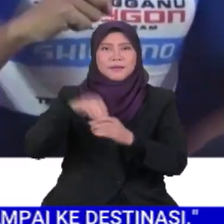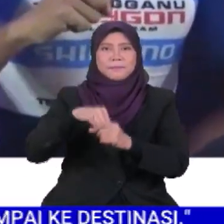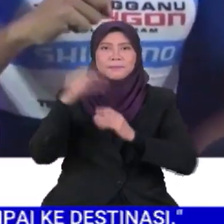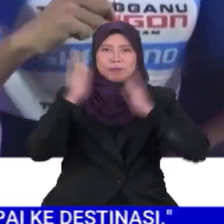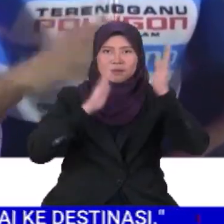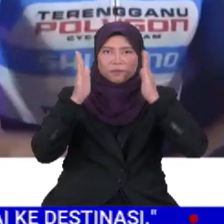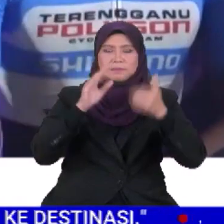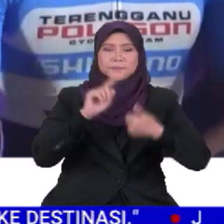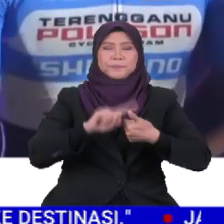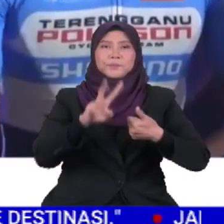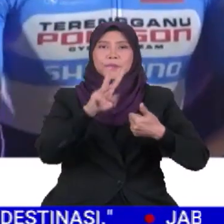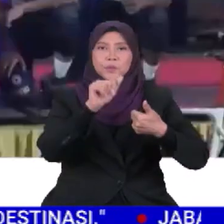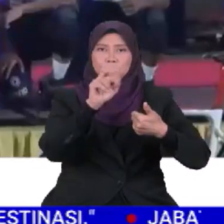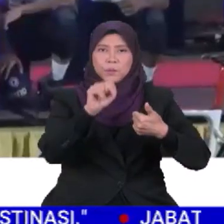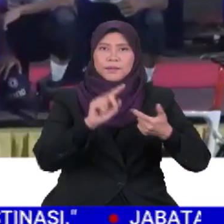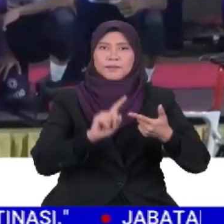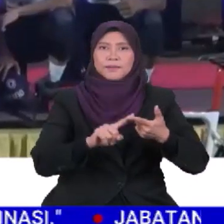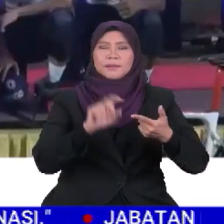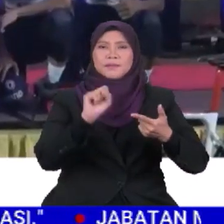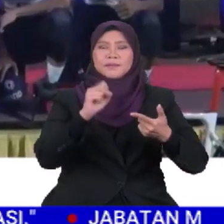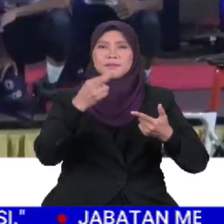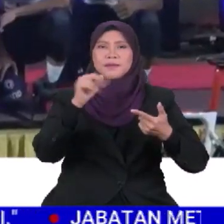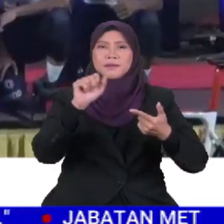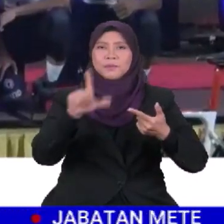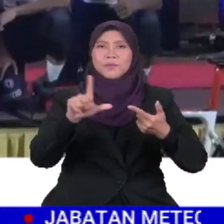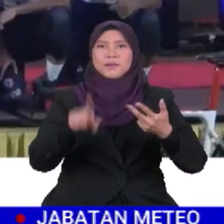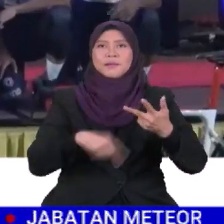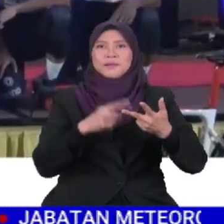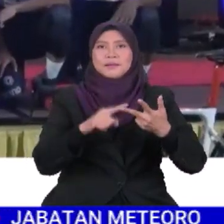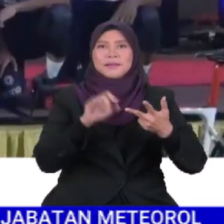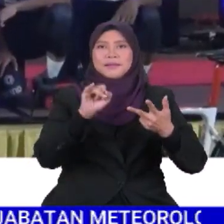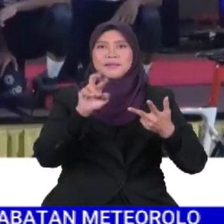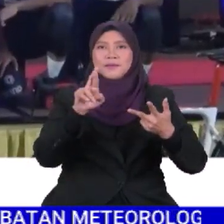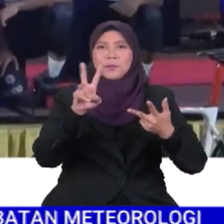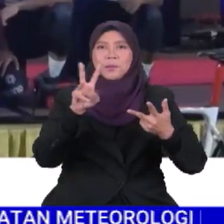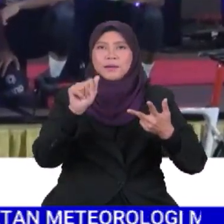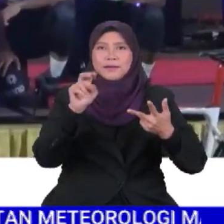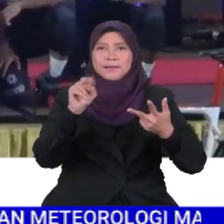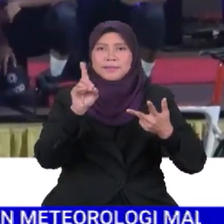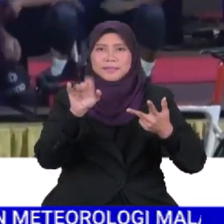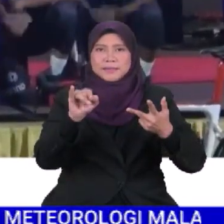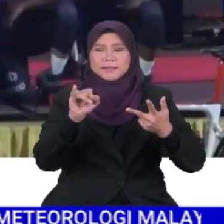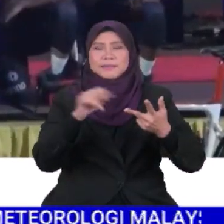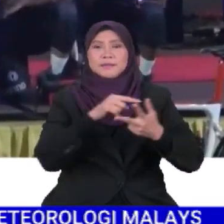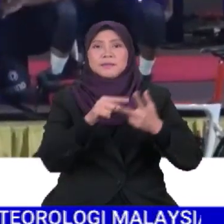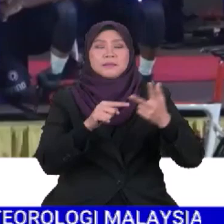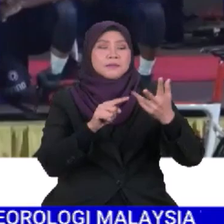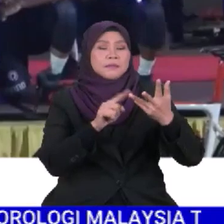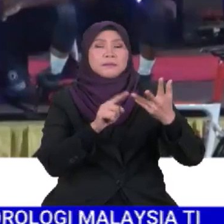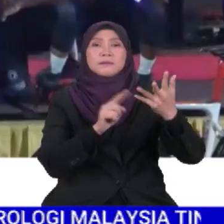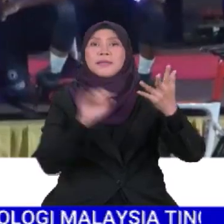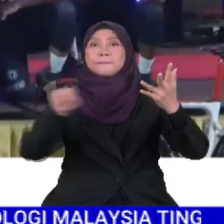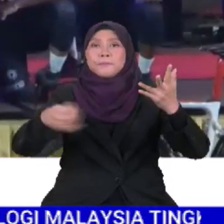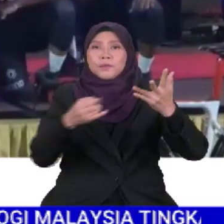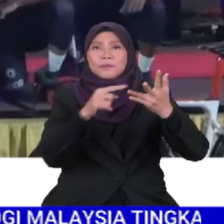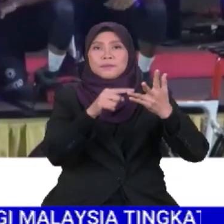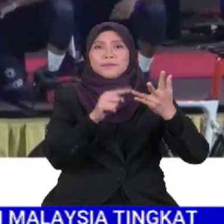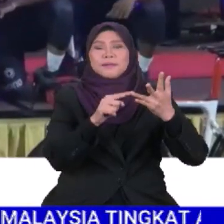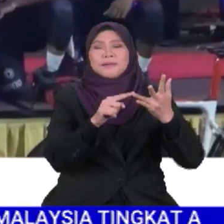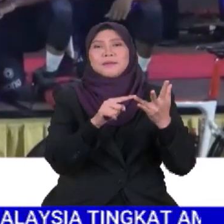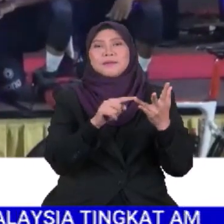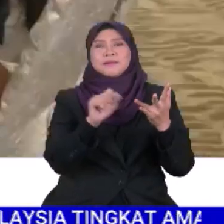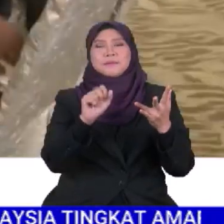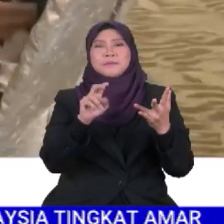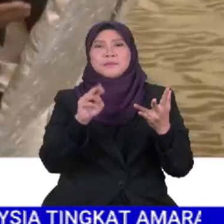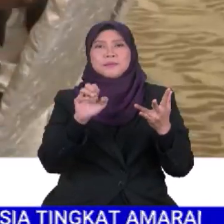Wan Abdul Rahman Hamdan, Muhammad Syahrul Mat Amin dan Irwandi Lakasik. Manakala tonggak import diberisi Michael